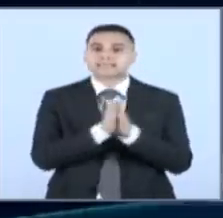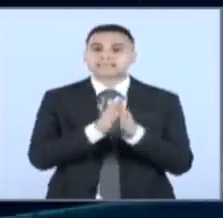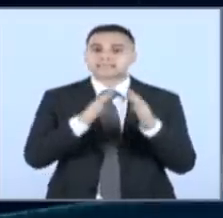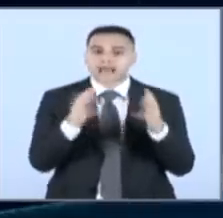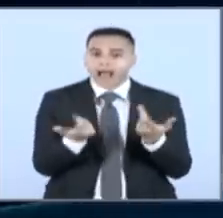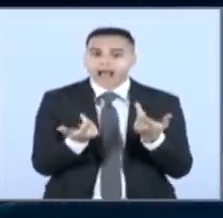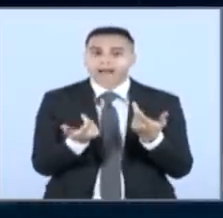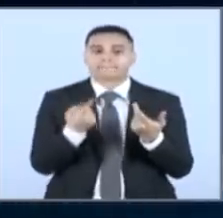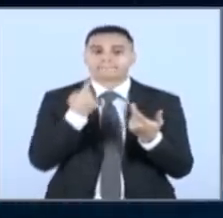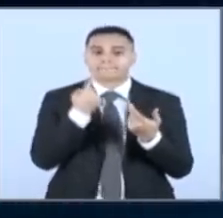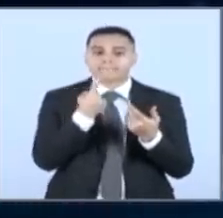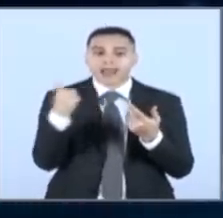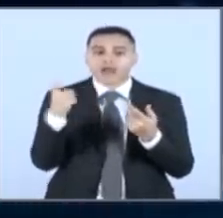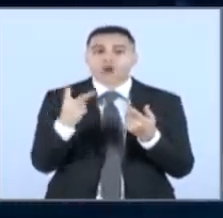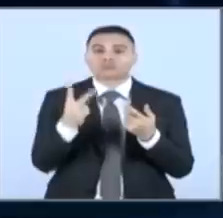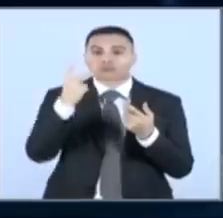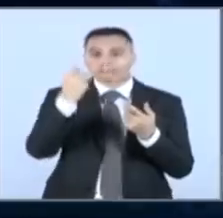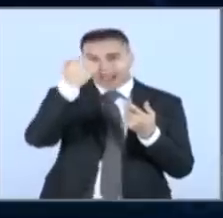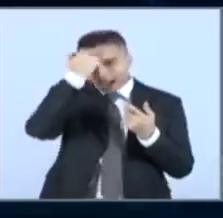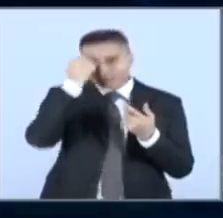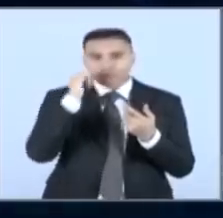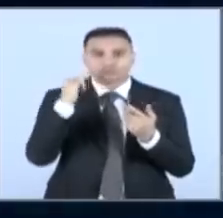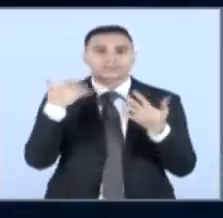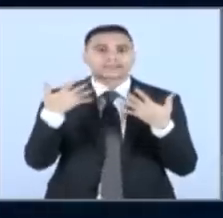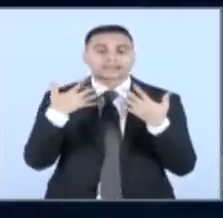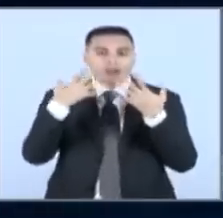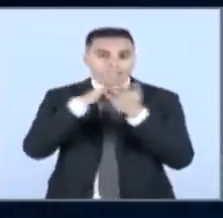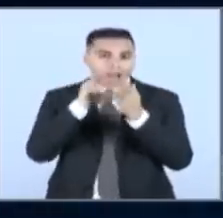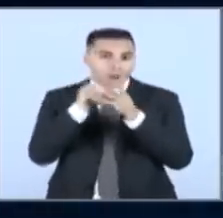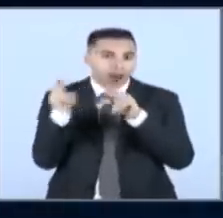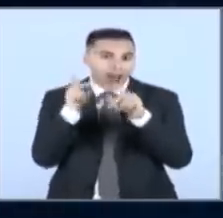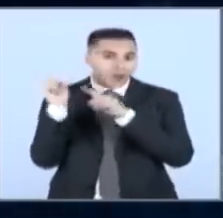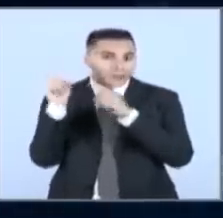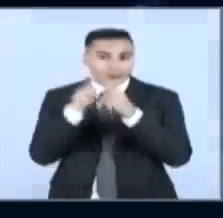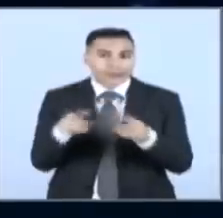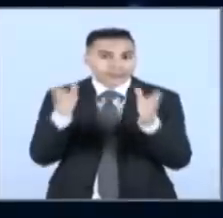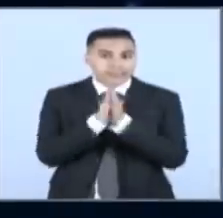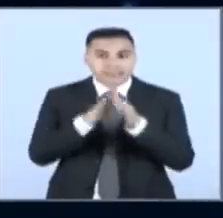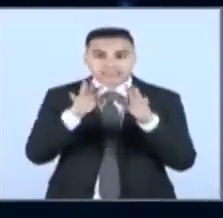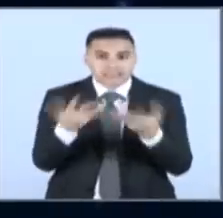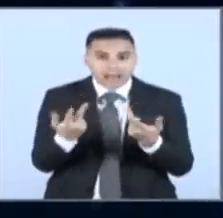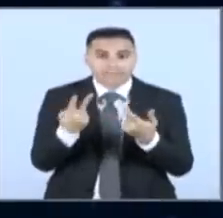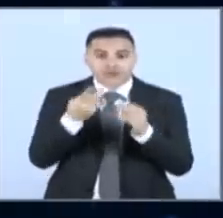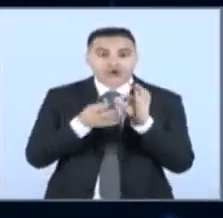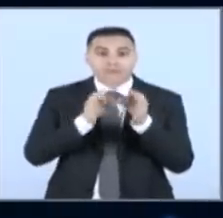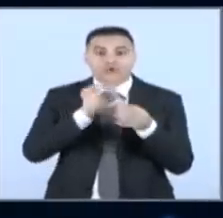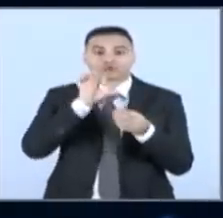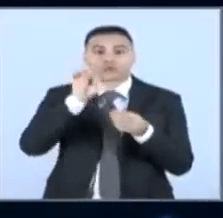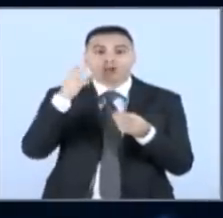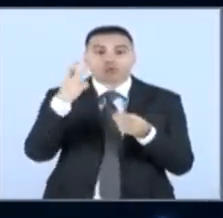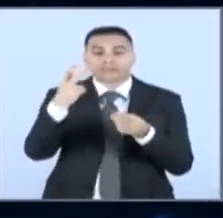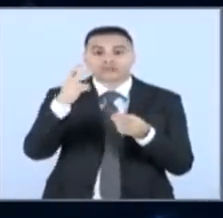جنيه بما يساوي 107500 جنيه، ويبقى مجموع المبلغ من أول حلقة لحد دلوقتي